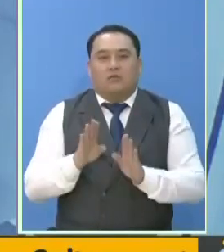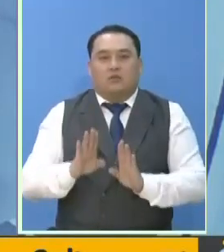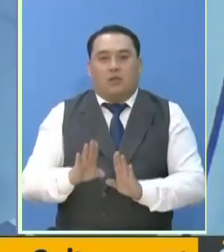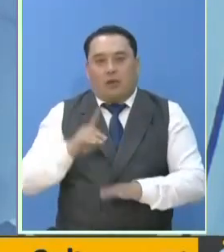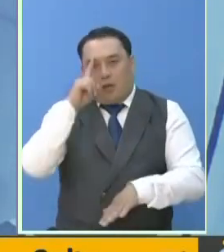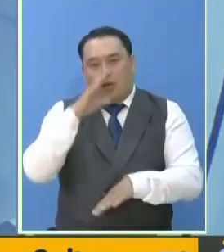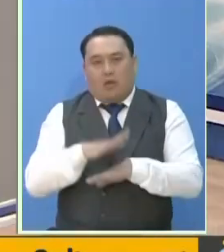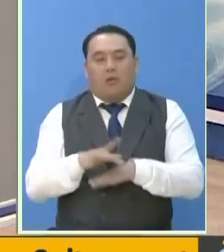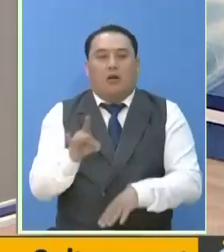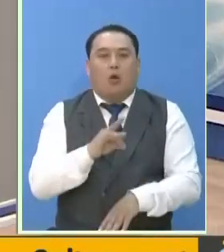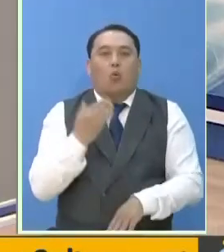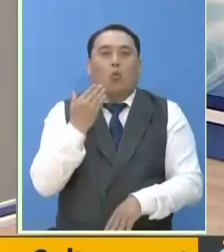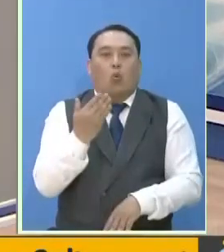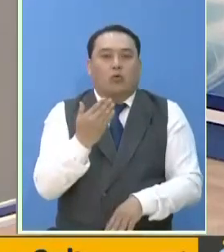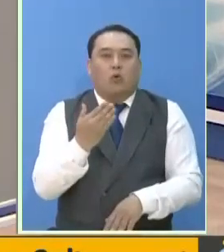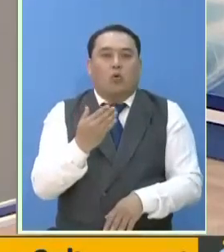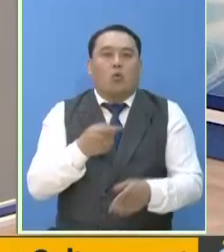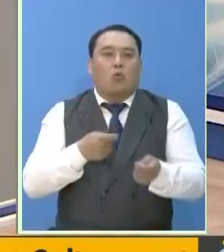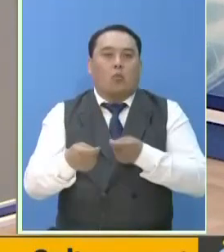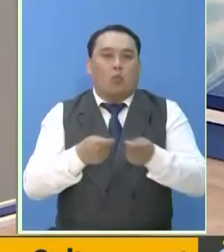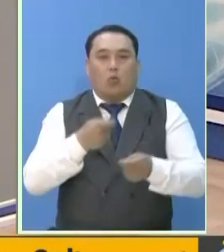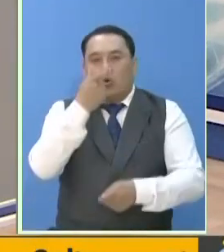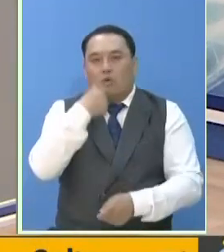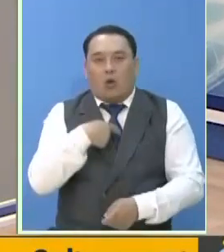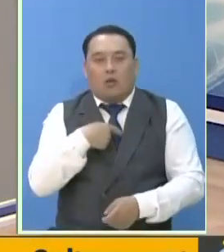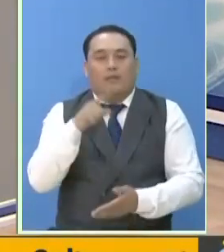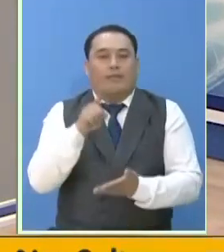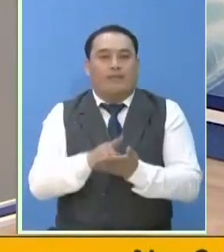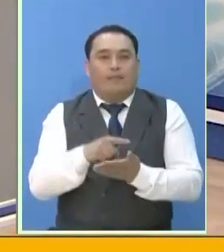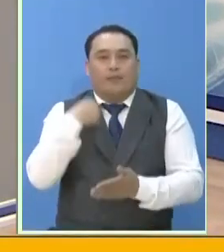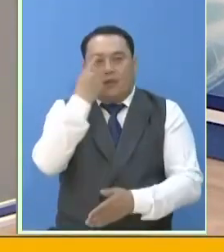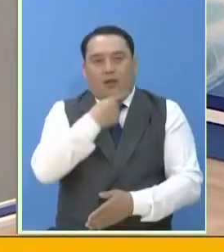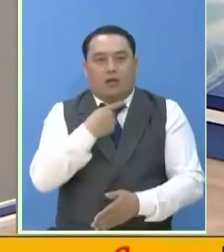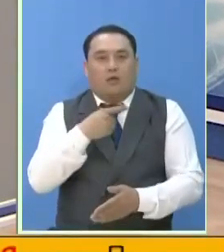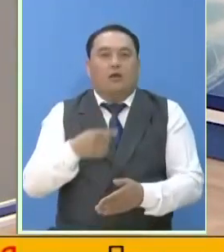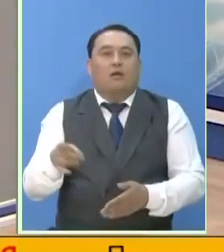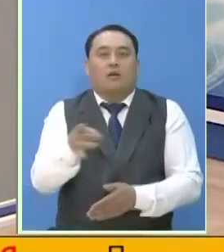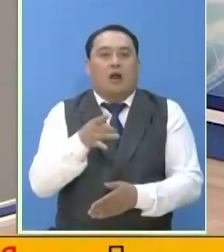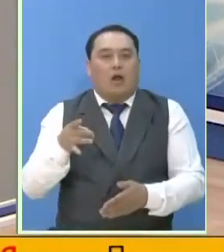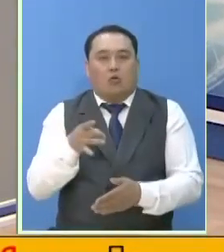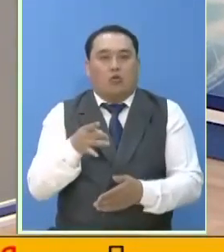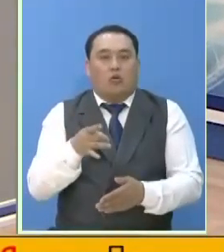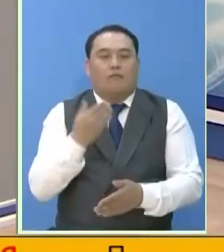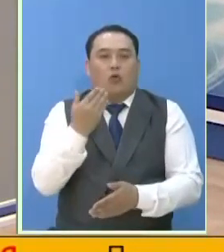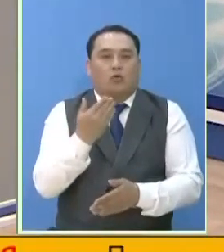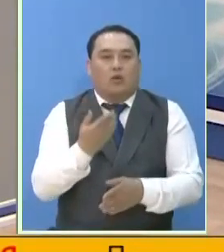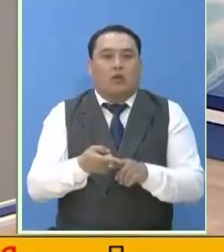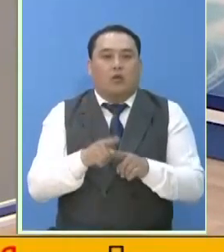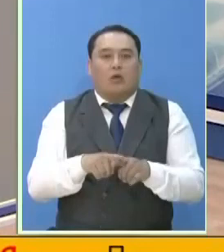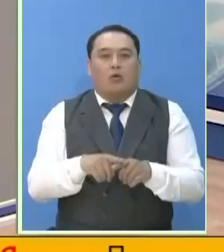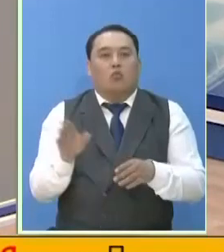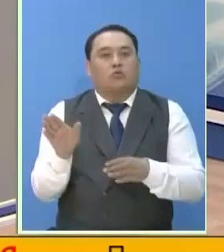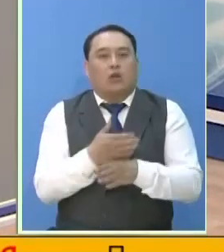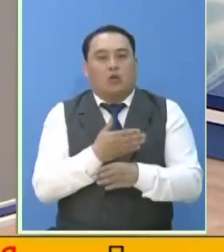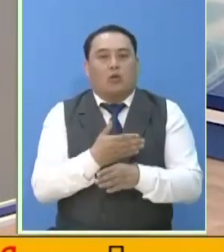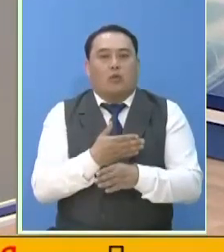акима района, потому что он, являясь уполномоченным по этике, должностным лицом, который поставлен в районе, наоборот, вот эти вот моменты